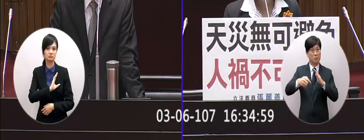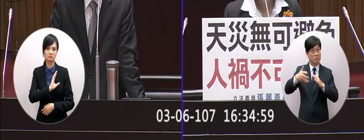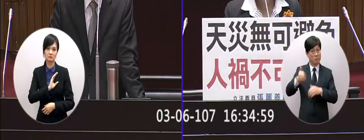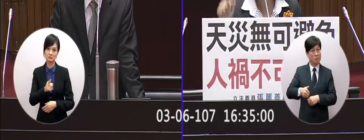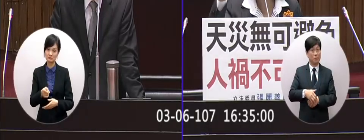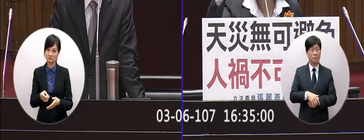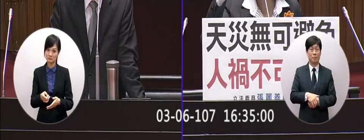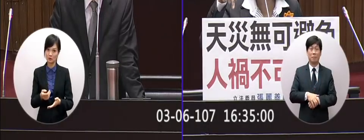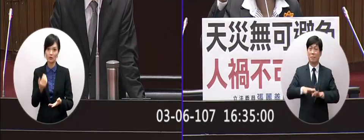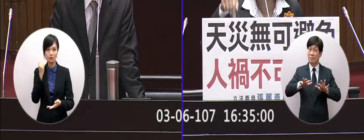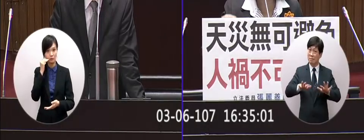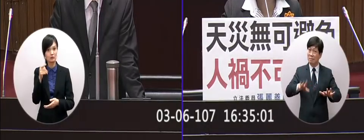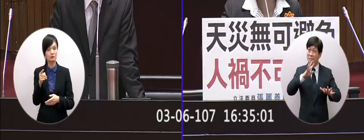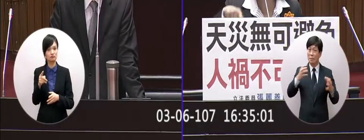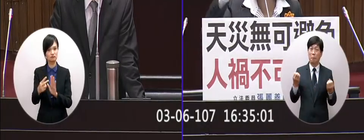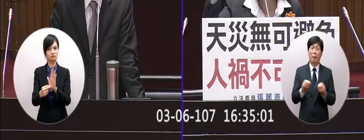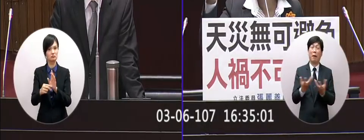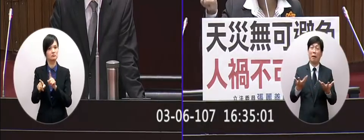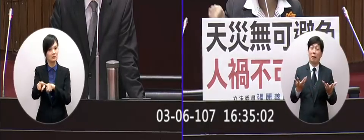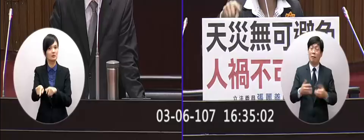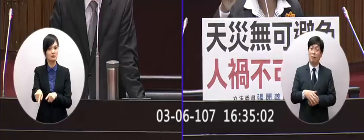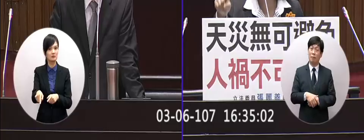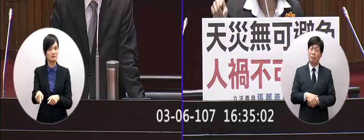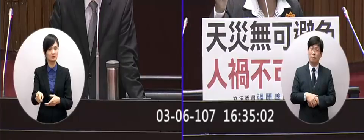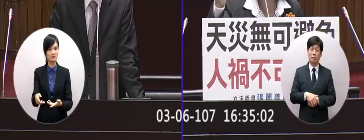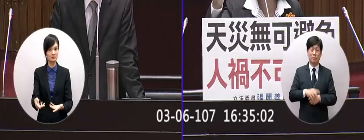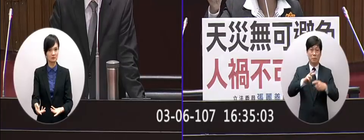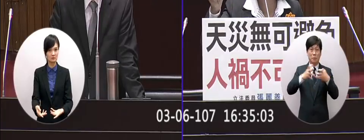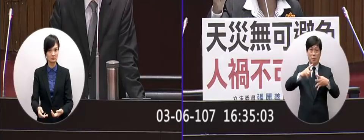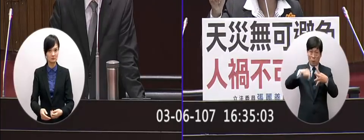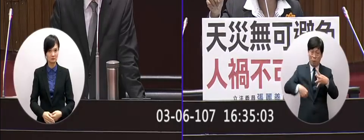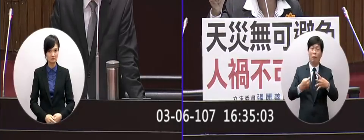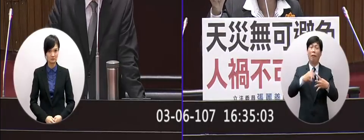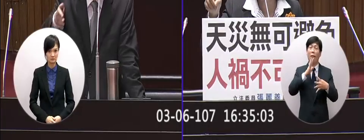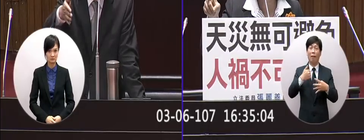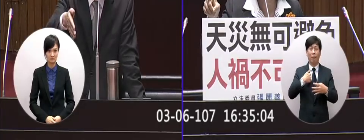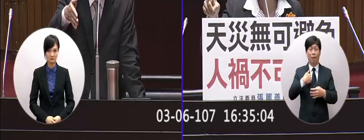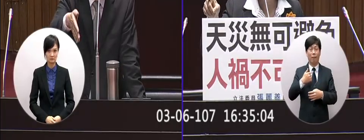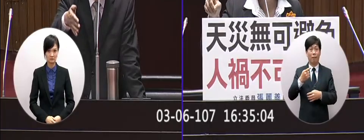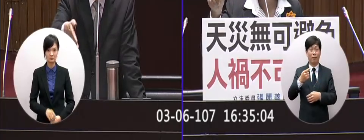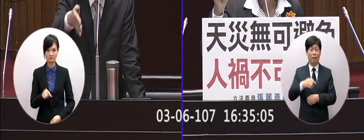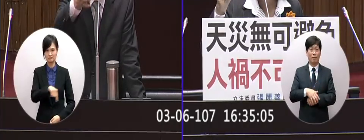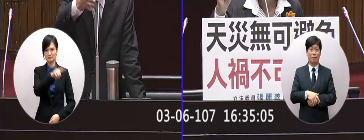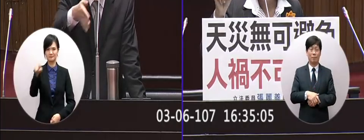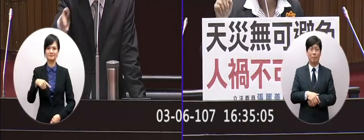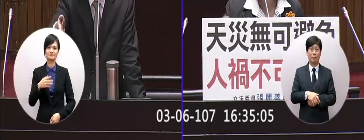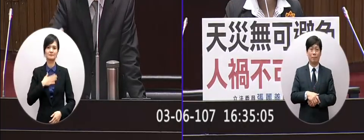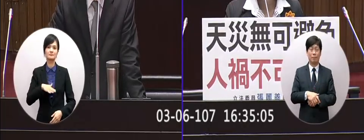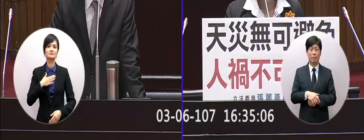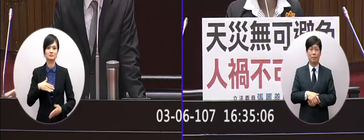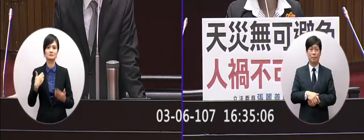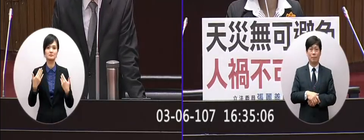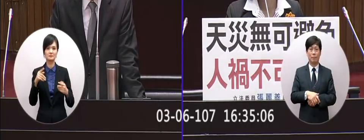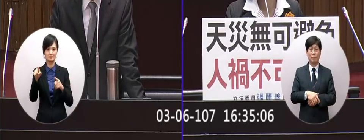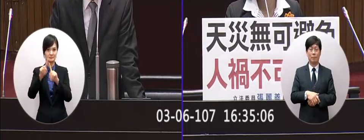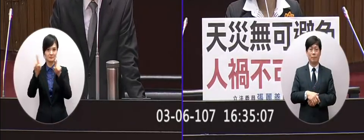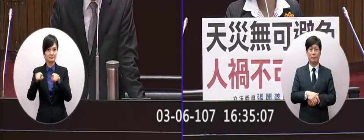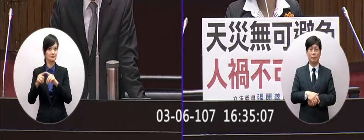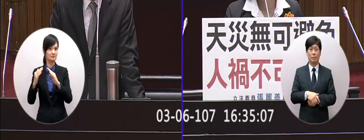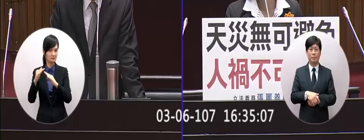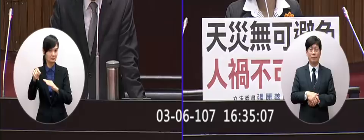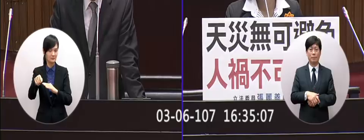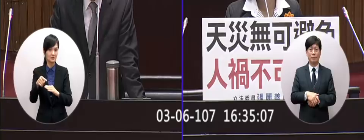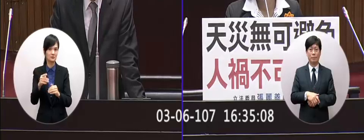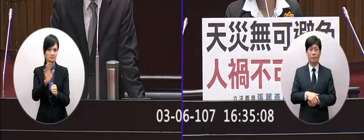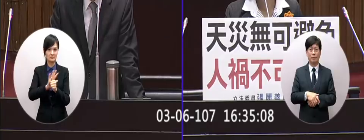对，如果你做 今天发生问题，那个董事就是属于台北。 这个大家很清楚，你们张家有办法影响果